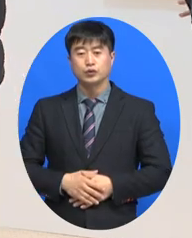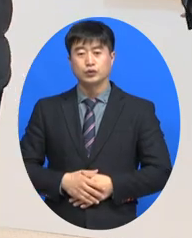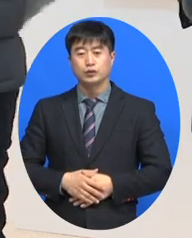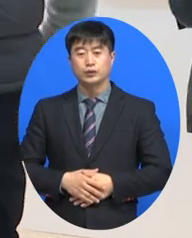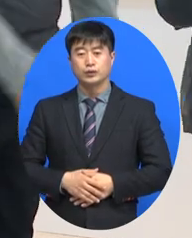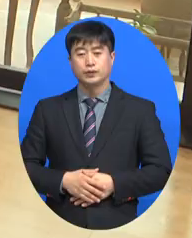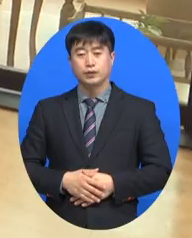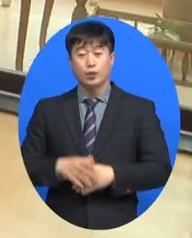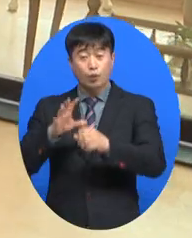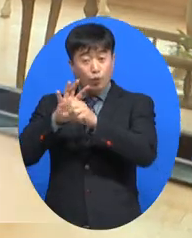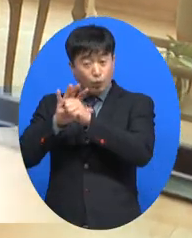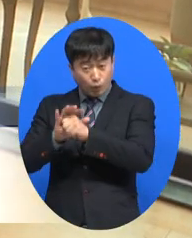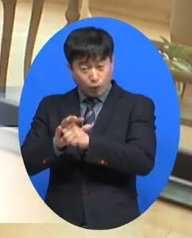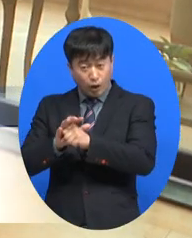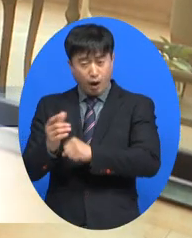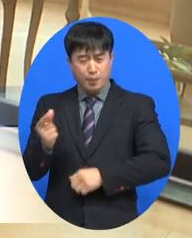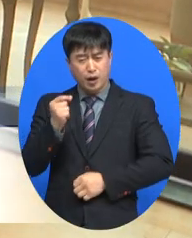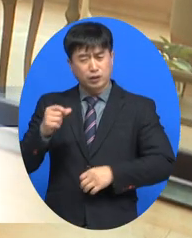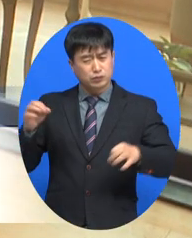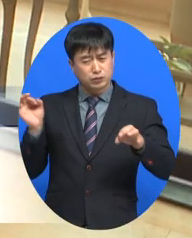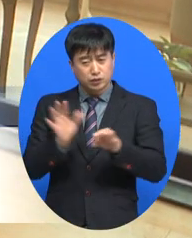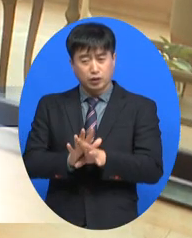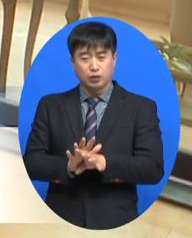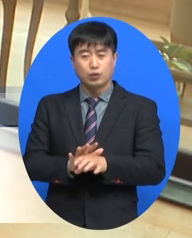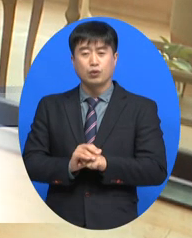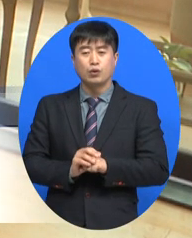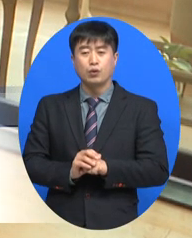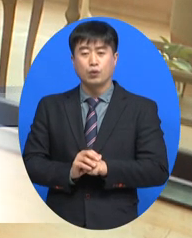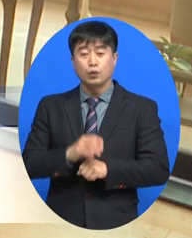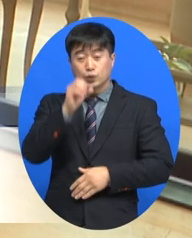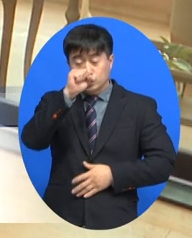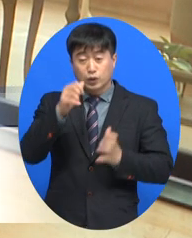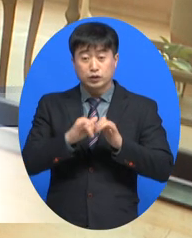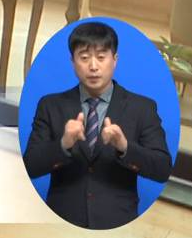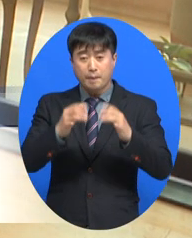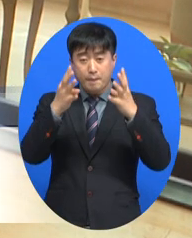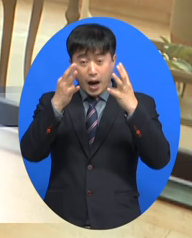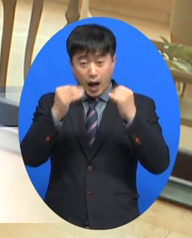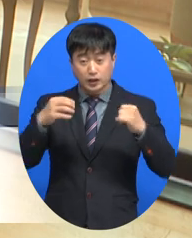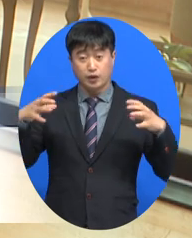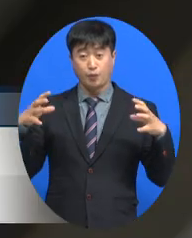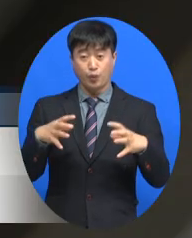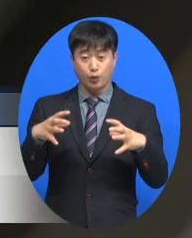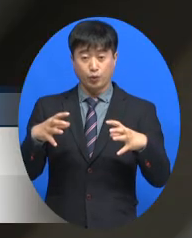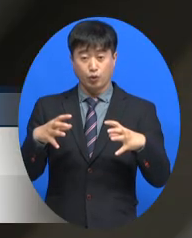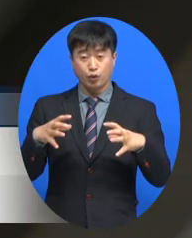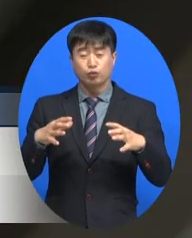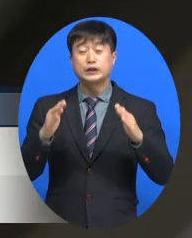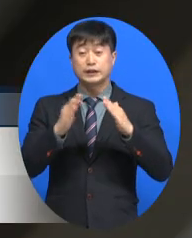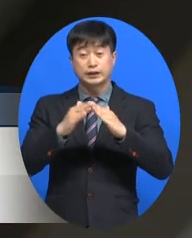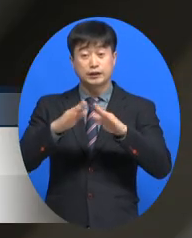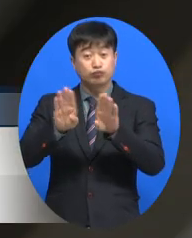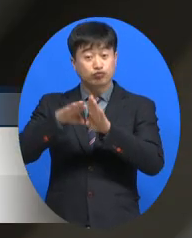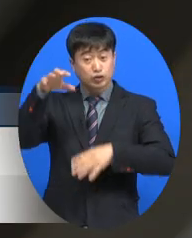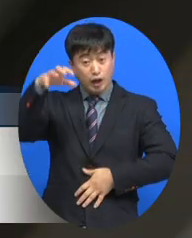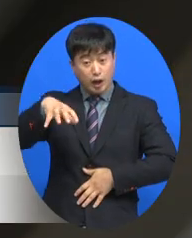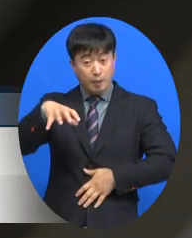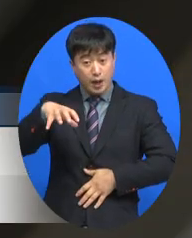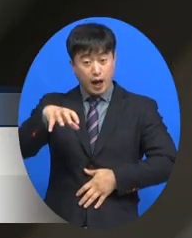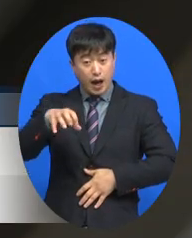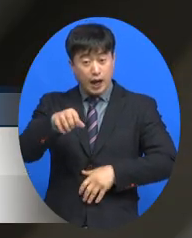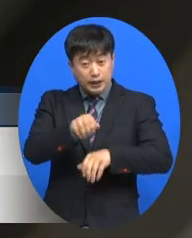걸렸습니다. 코로나가 빨리 사라져서 좋아하는 사람들이 많이 모여서 우리 집